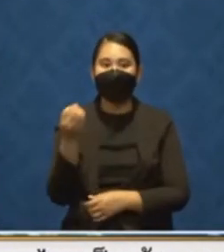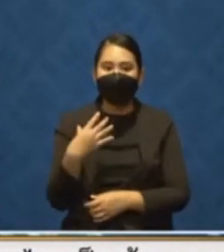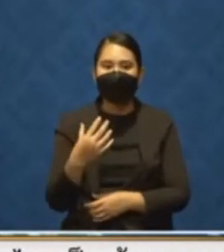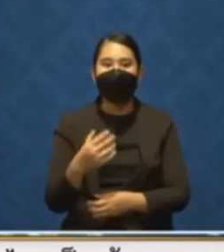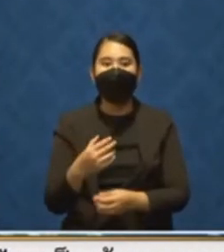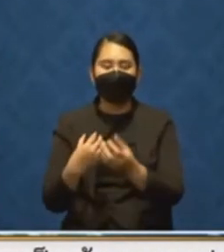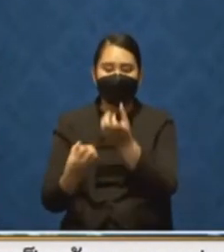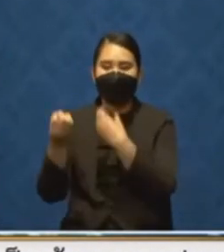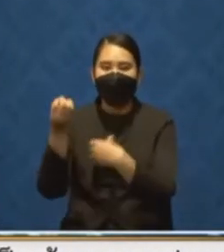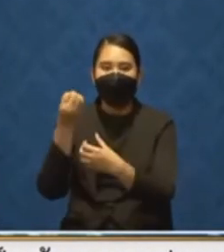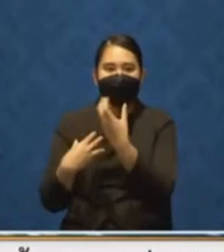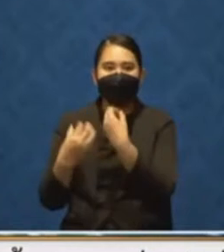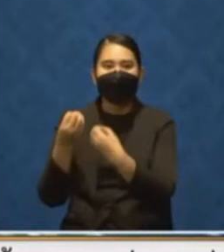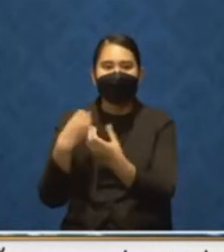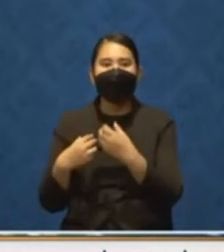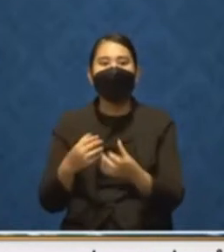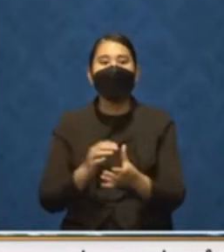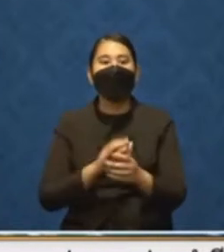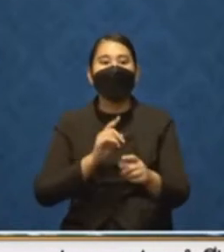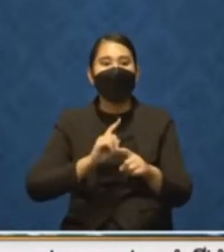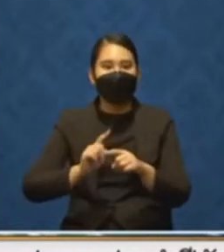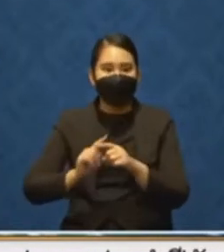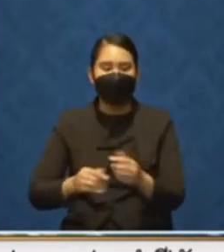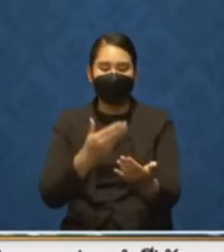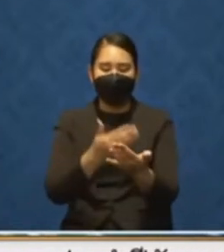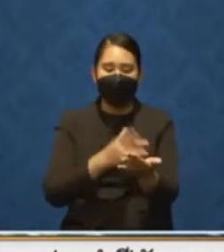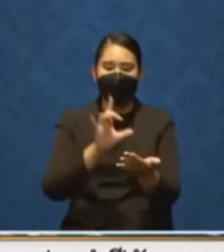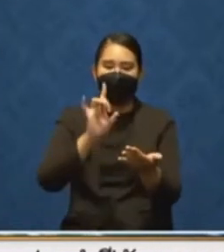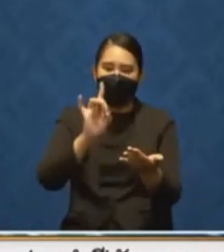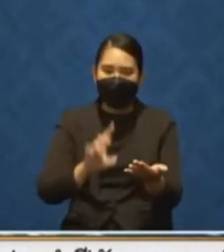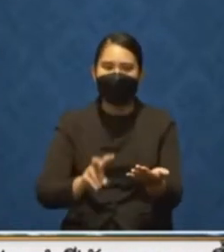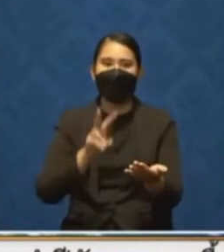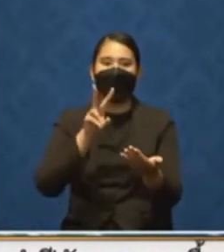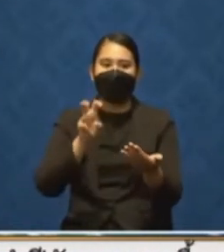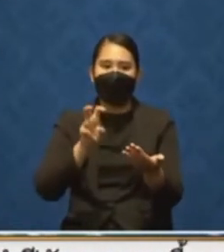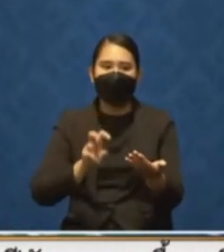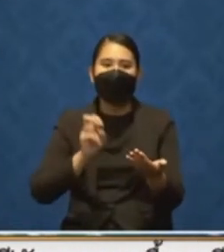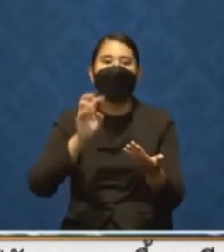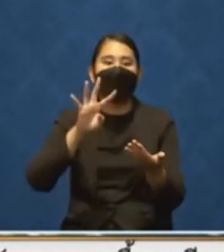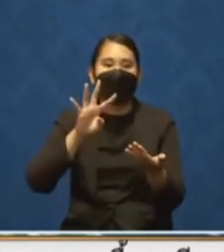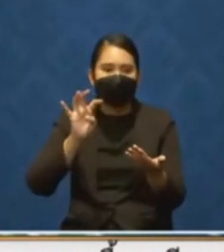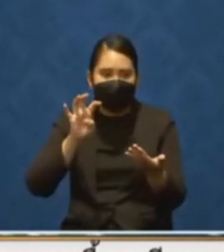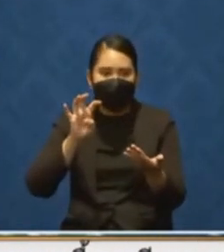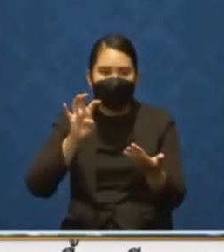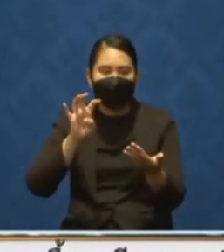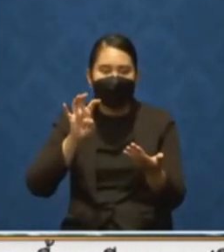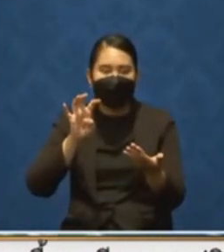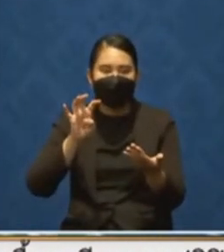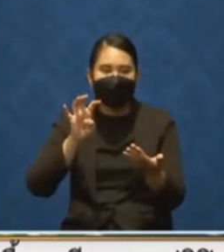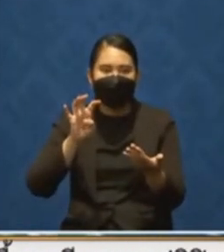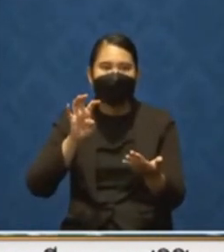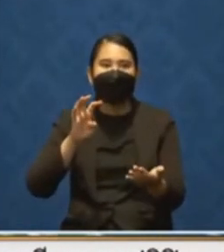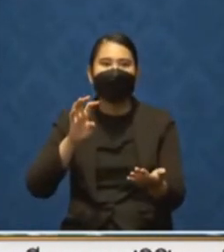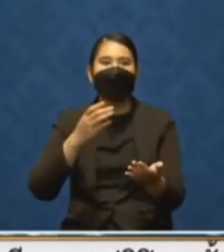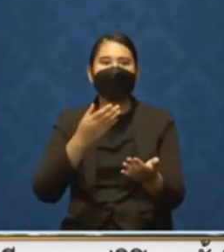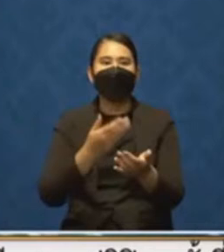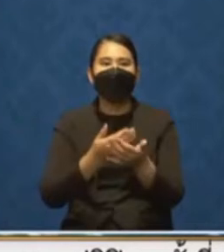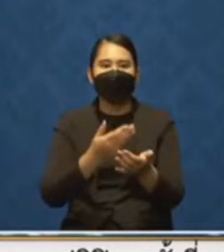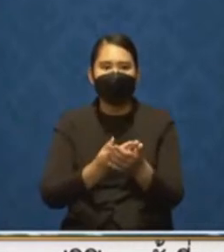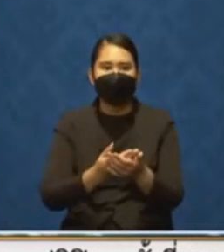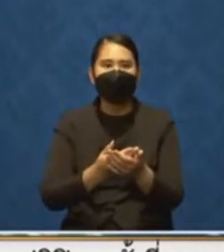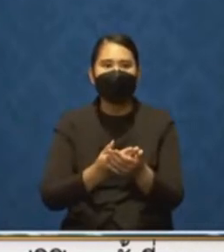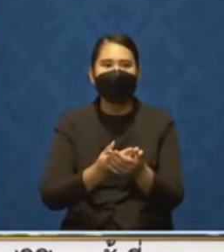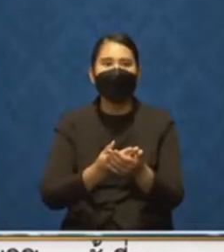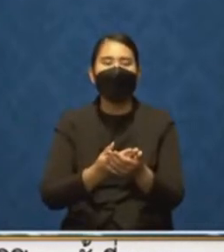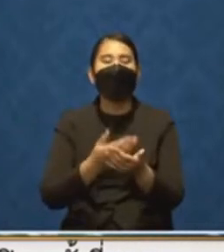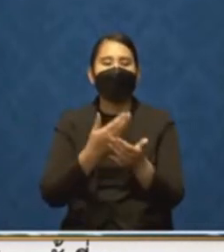แล้วคนก็ร้องเรียนมาใบละ 100ใบคู่กัน 200 400บาทและมีการคือเขาจ่ายไปต่ำกว่า 8อยู่แล้วมี